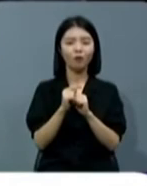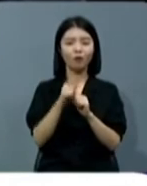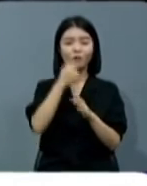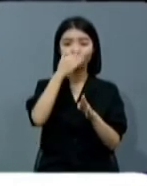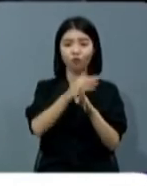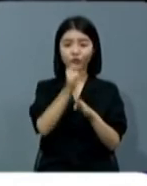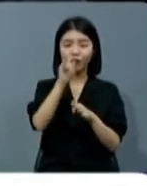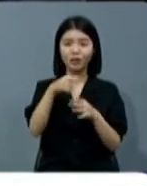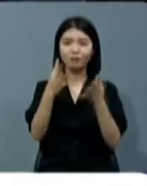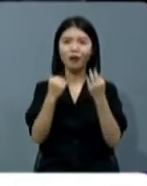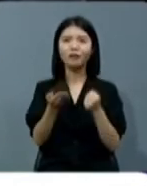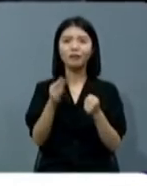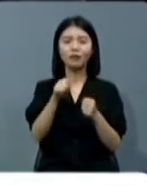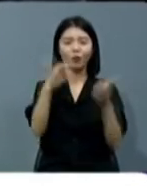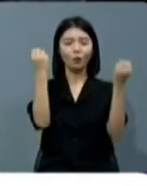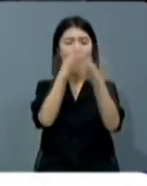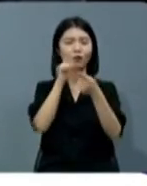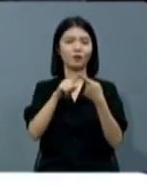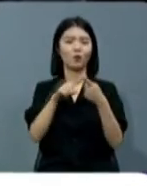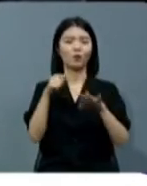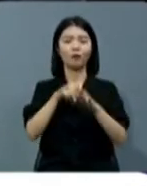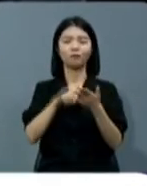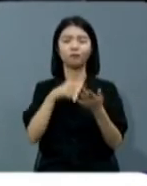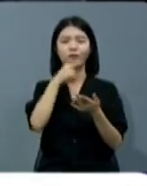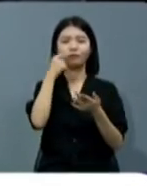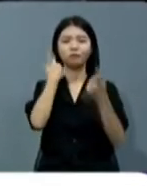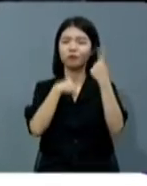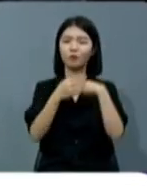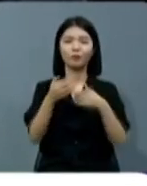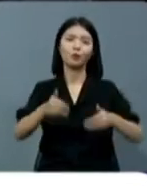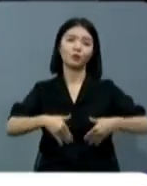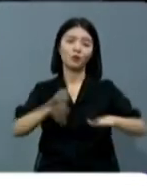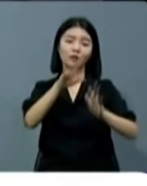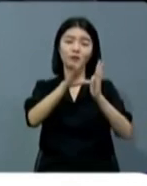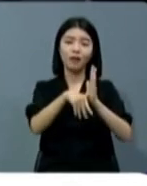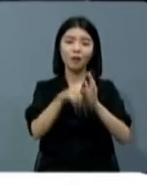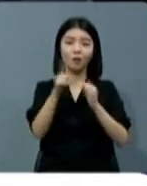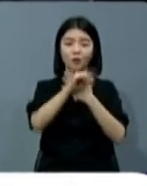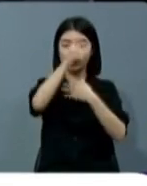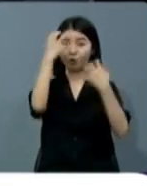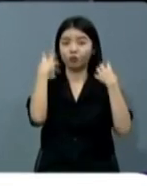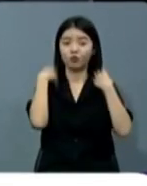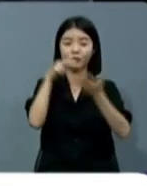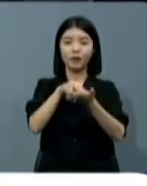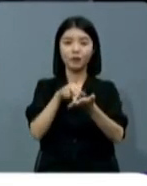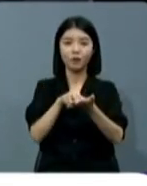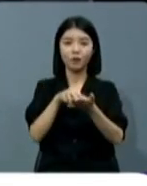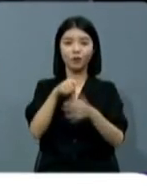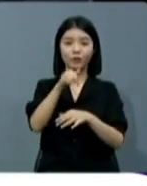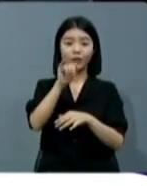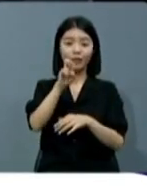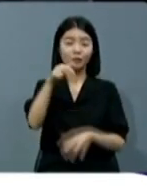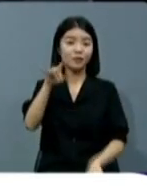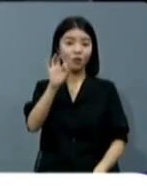북핵이니 걱정할 게 많은데 오해로 인해서 괜히 마음 상해할 필요 없거든요. 그때 당시에 정부 차원에서 김정은이